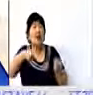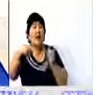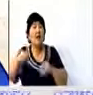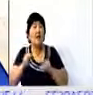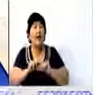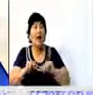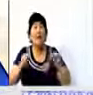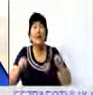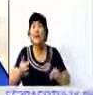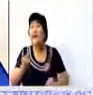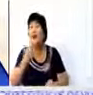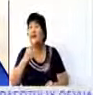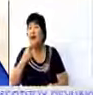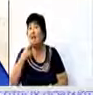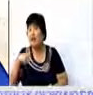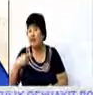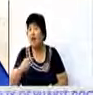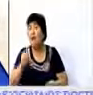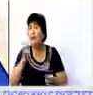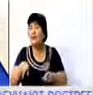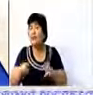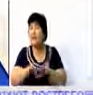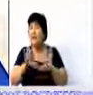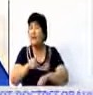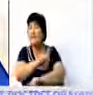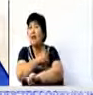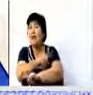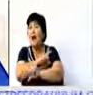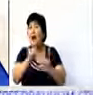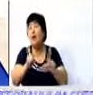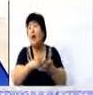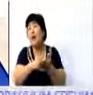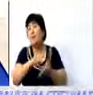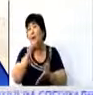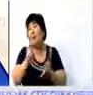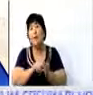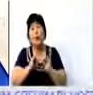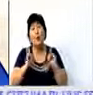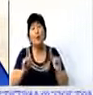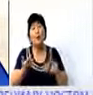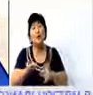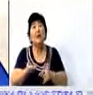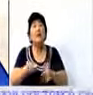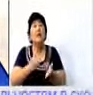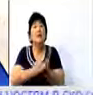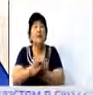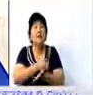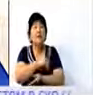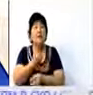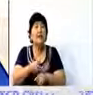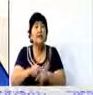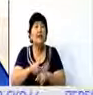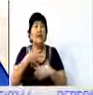на преподавание на иностранных языках. Посетили также местную поликлинику. Отмечу, вопрос развития поликлинической службы – самая в